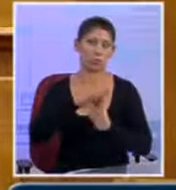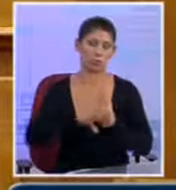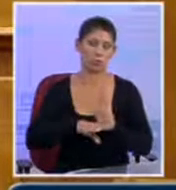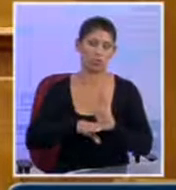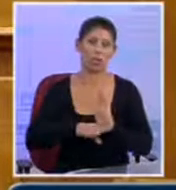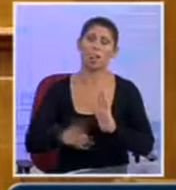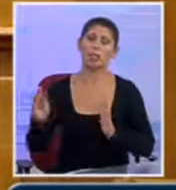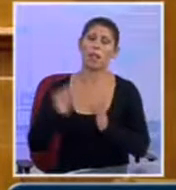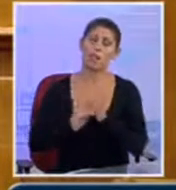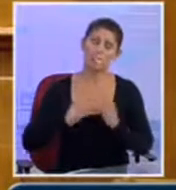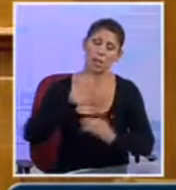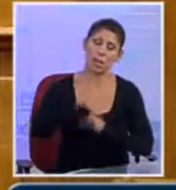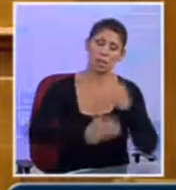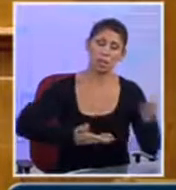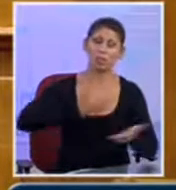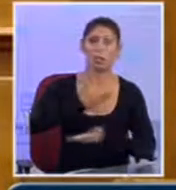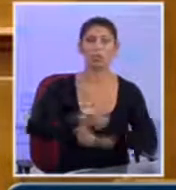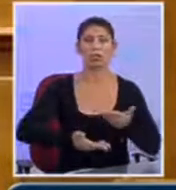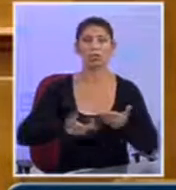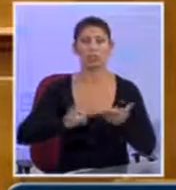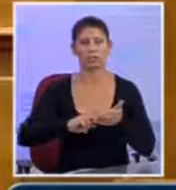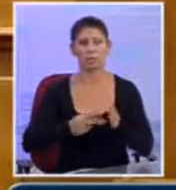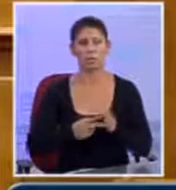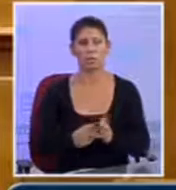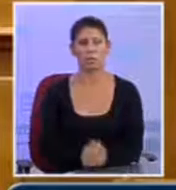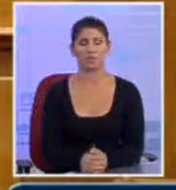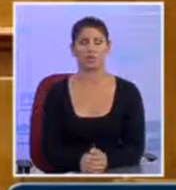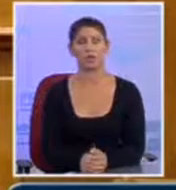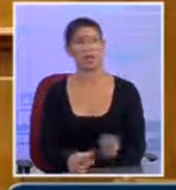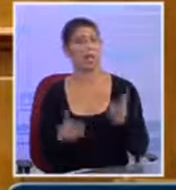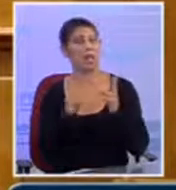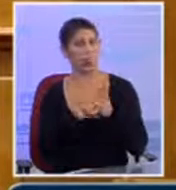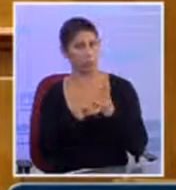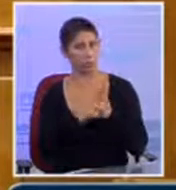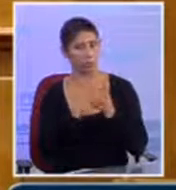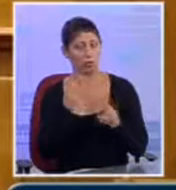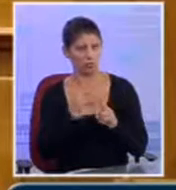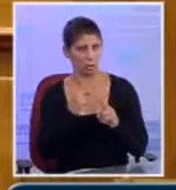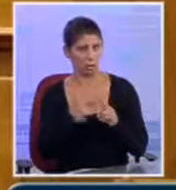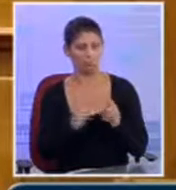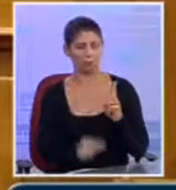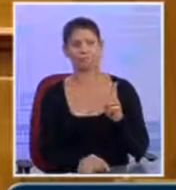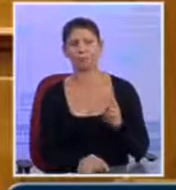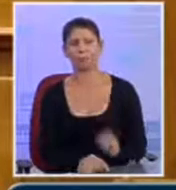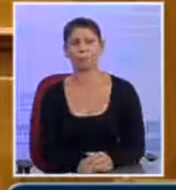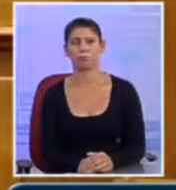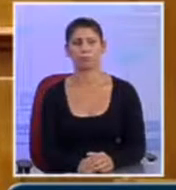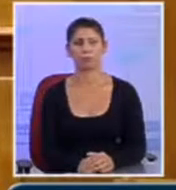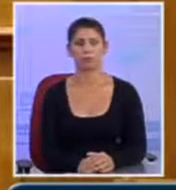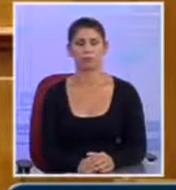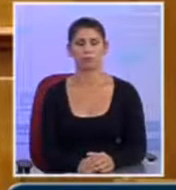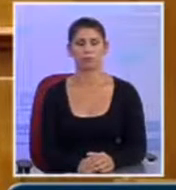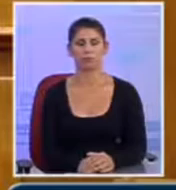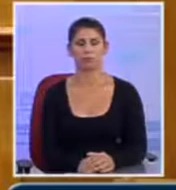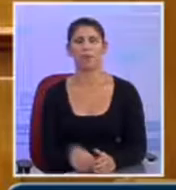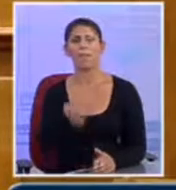και την επαναχρηματοδότηση της οικονομίας. Δεύτερο κομβικό σημείο. Η